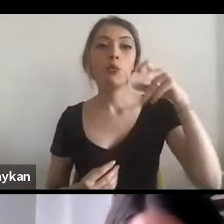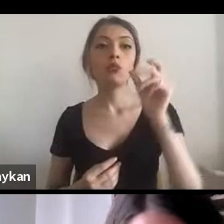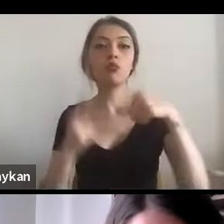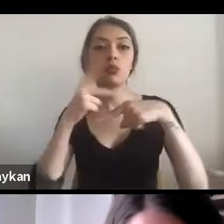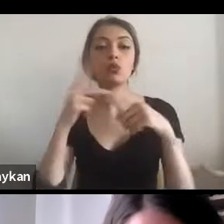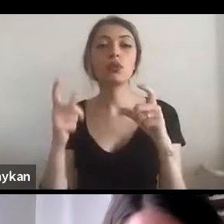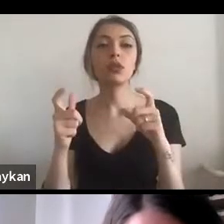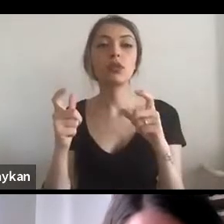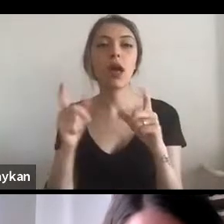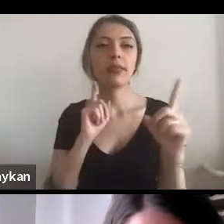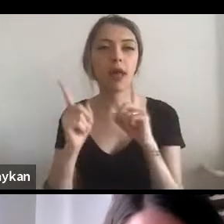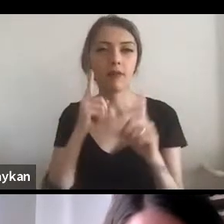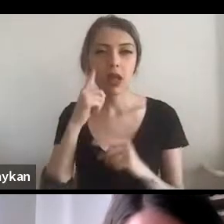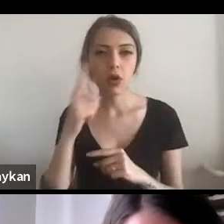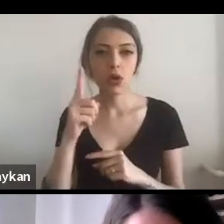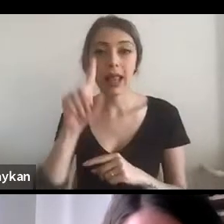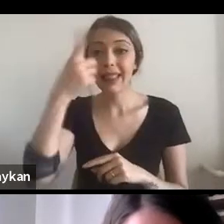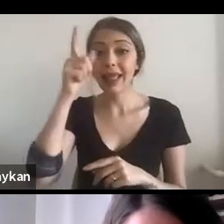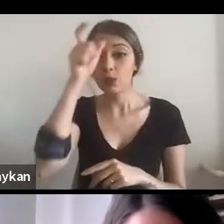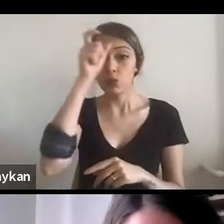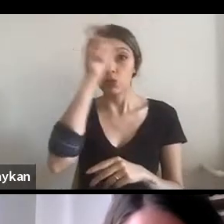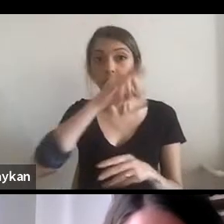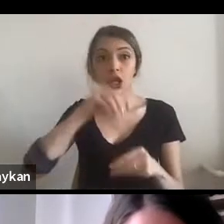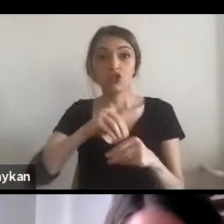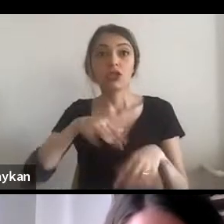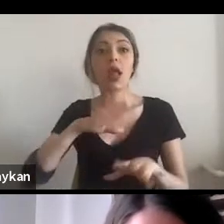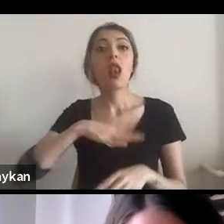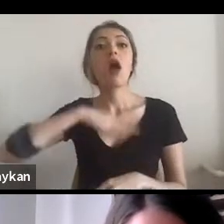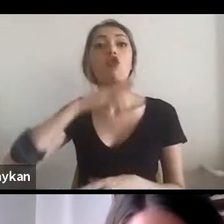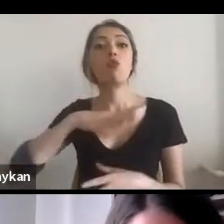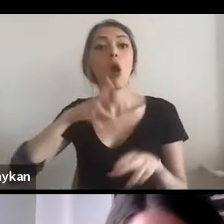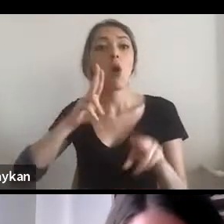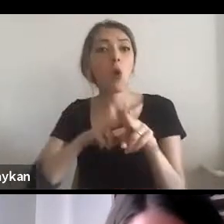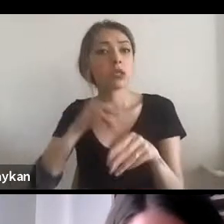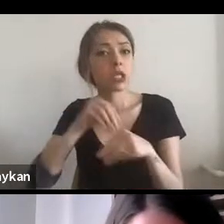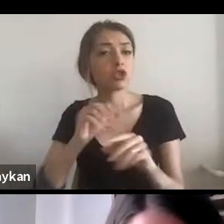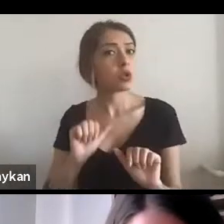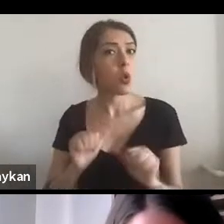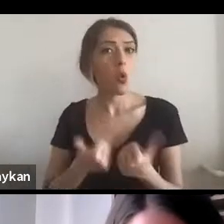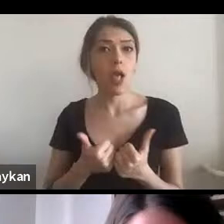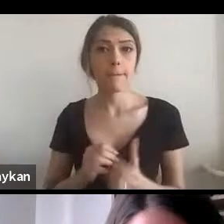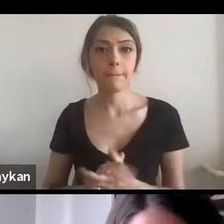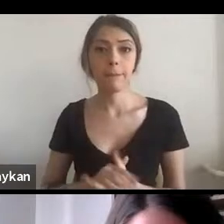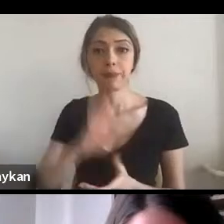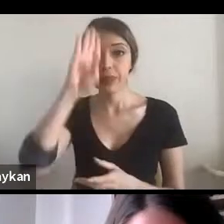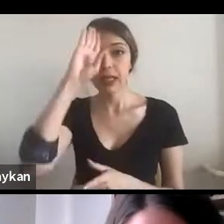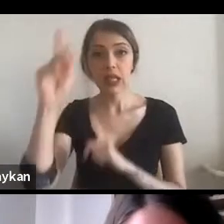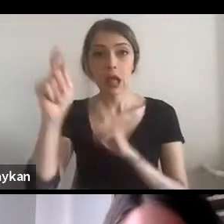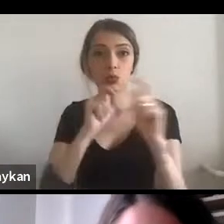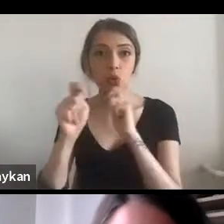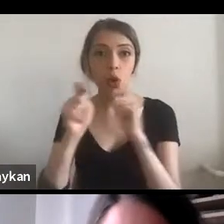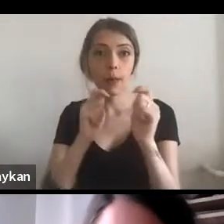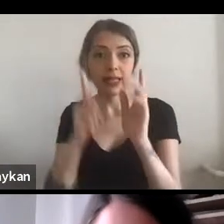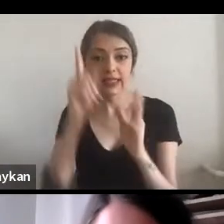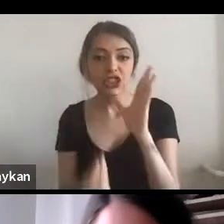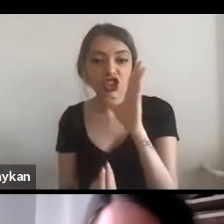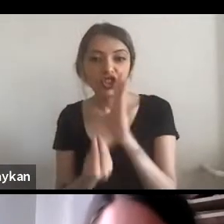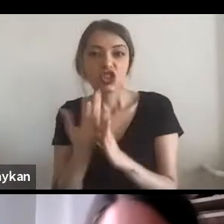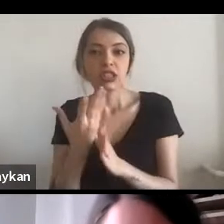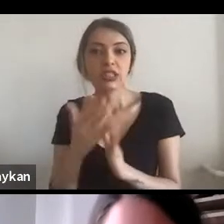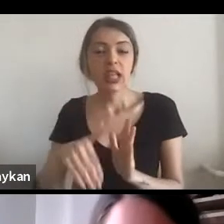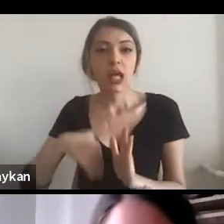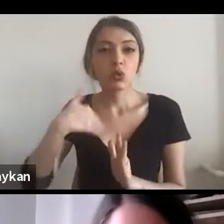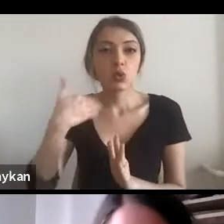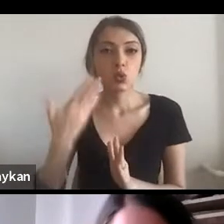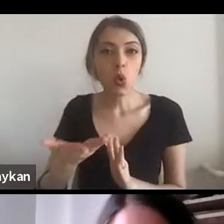görüyorum. Opus davası sadece Türkiye için değil, Avrupa Konseyi için de özel anlam taşıyor. İstanbul Sözleşmesi'nin ortaya çıkış nedenlerinden biri olan